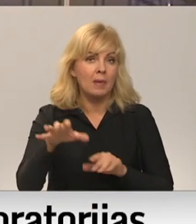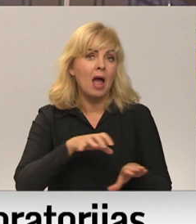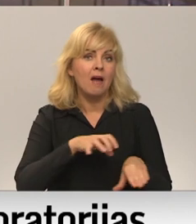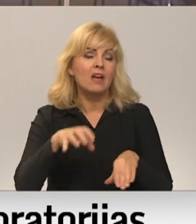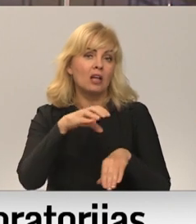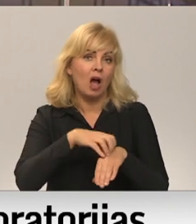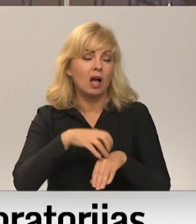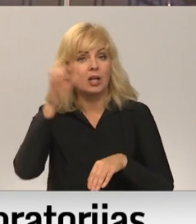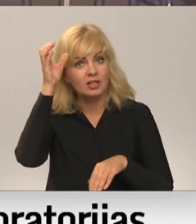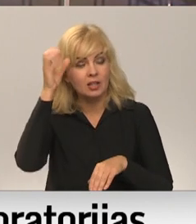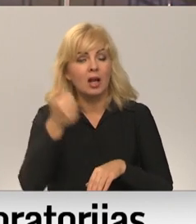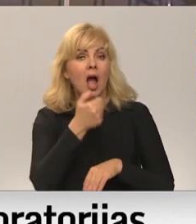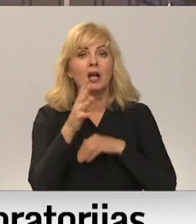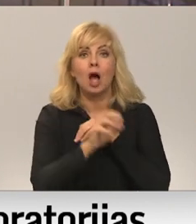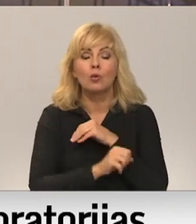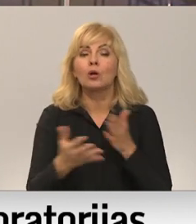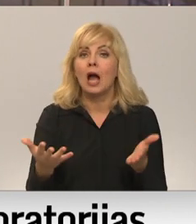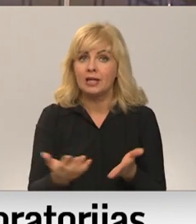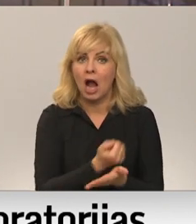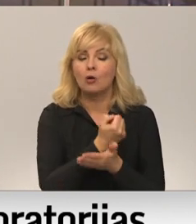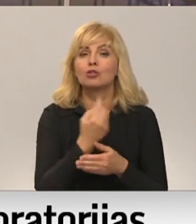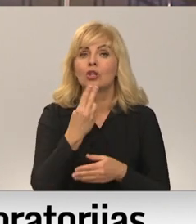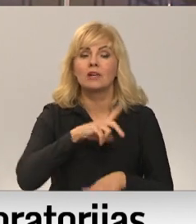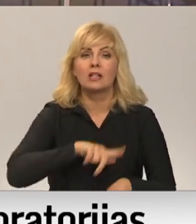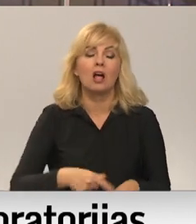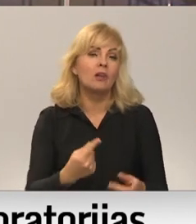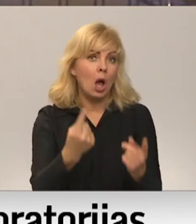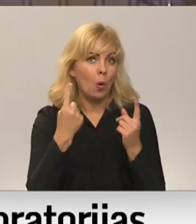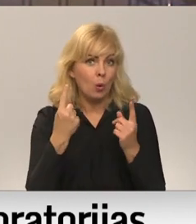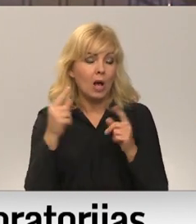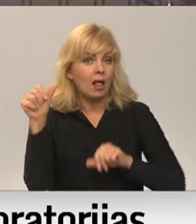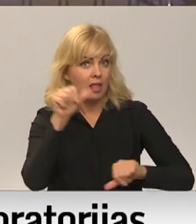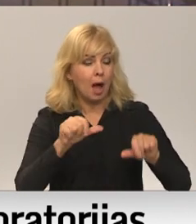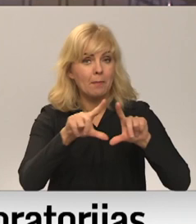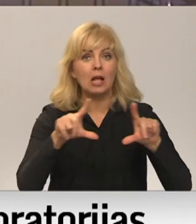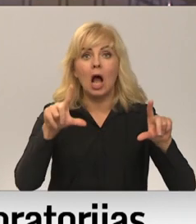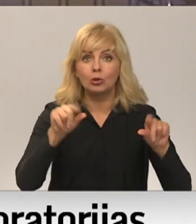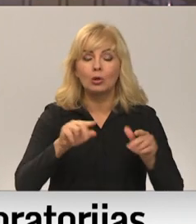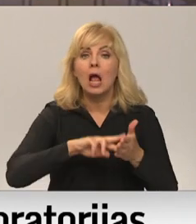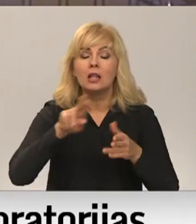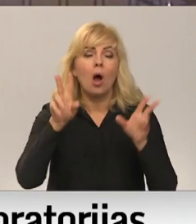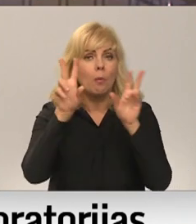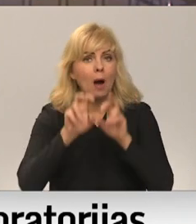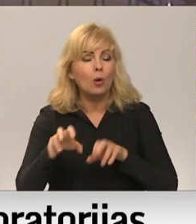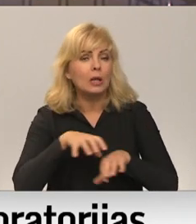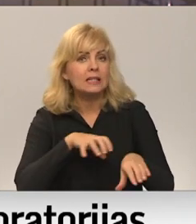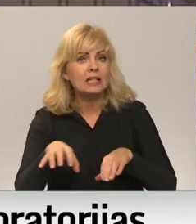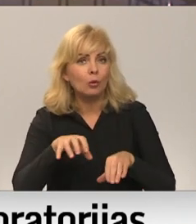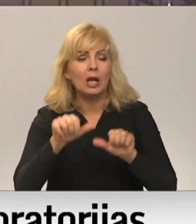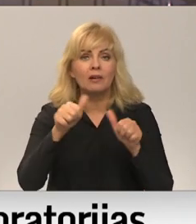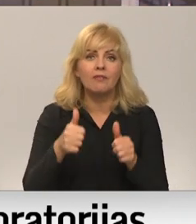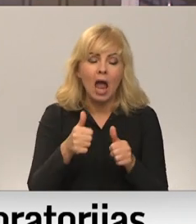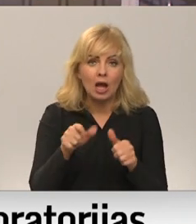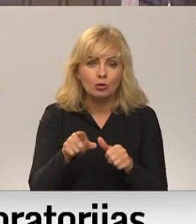un zinātnieki gada nogalē ieguvuši divas Latvijā unikālas laboratorijas. Tās ļaus pētīt dzīvnieku radītās